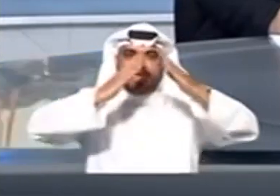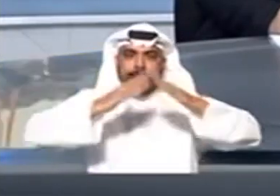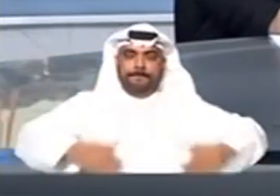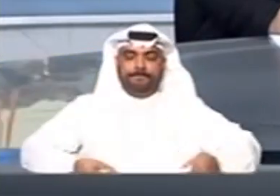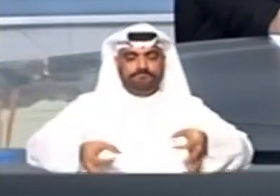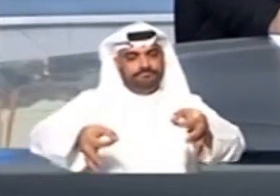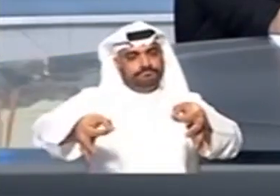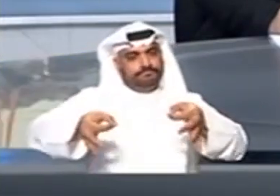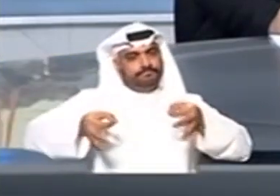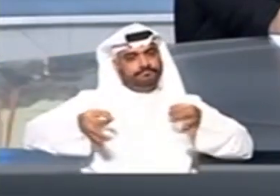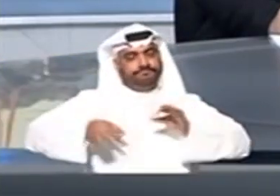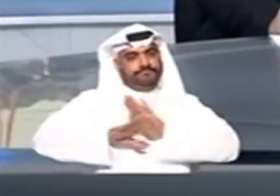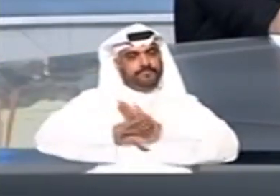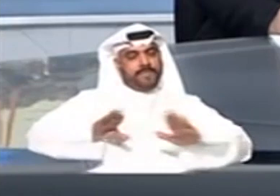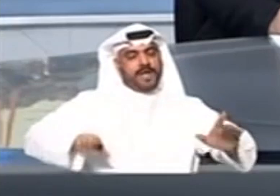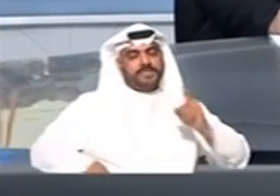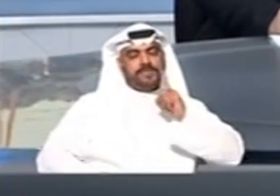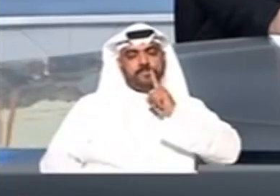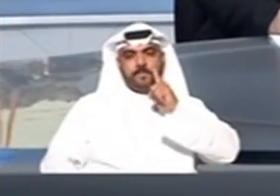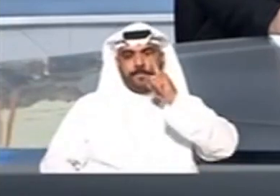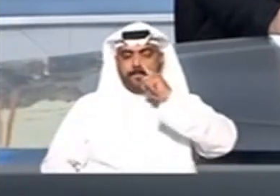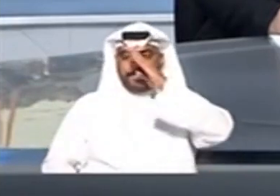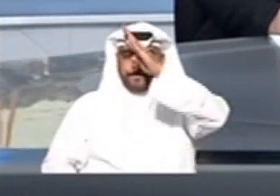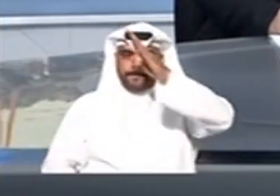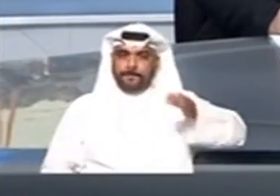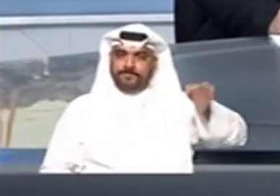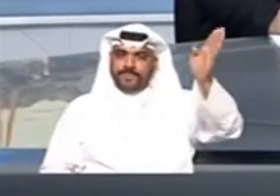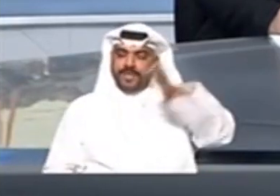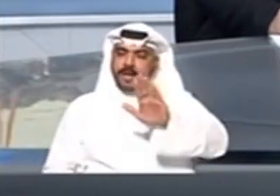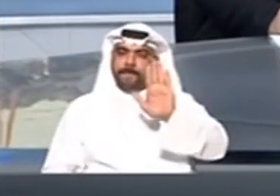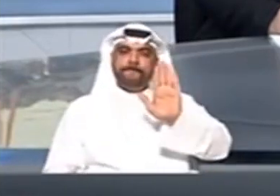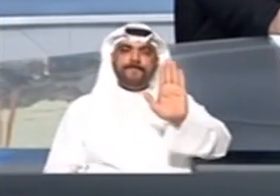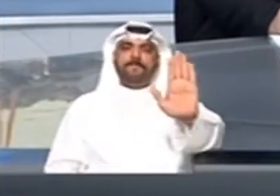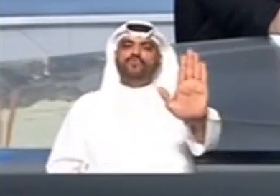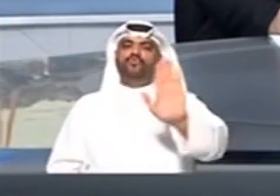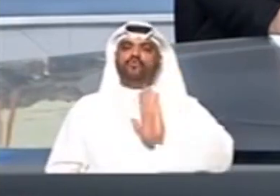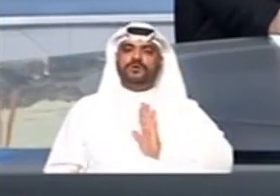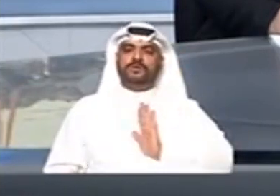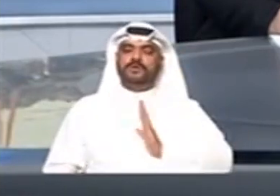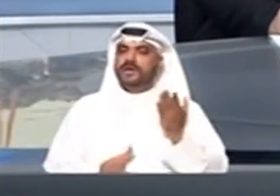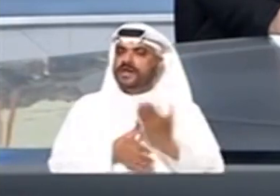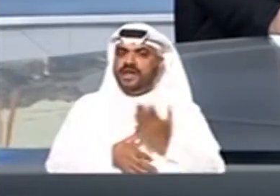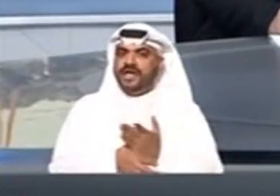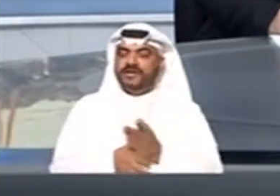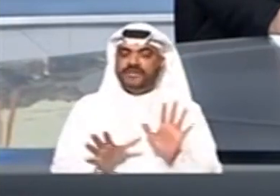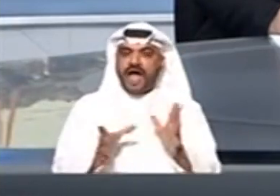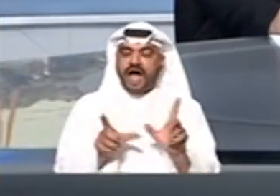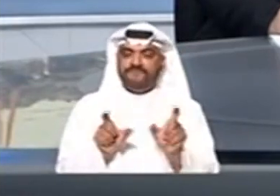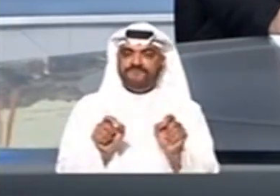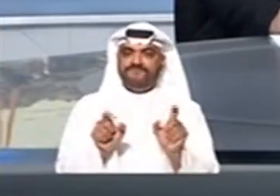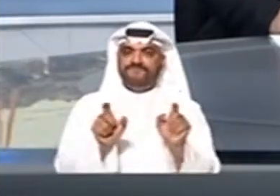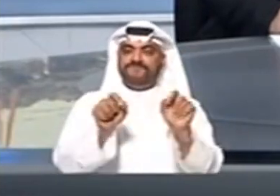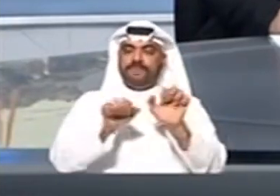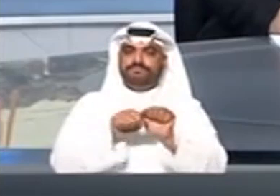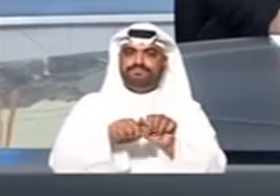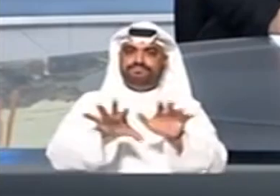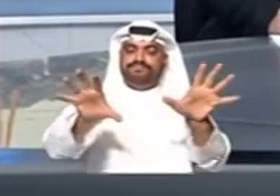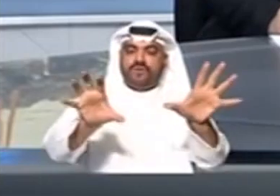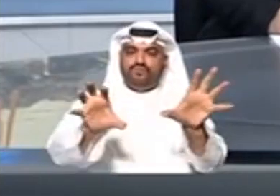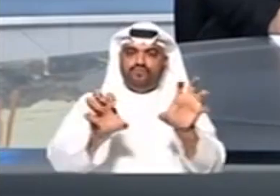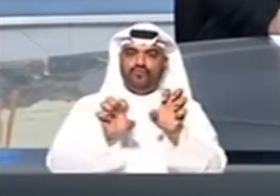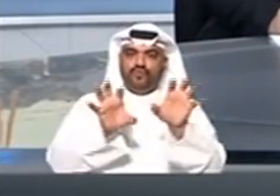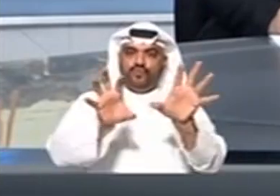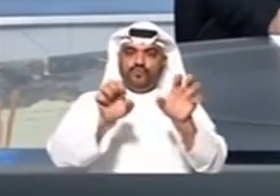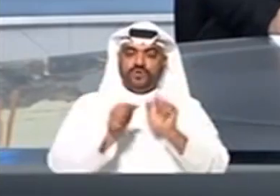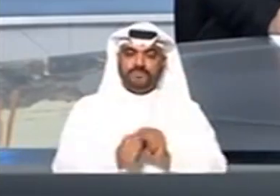تطبيقا للاشتراطات الصحية وقرارات مجلس الوزراء للحد من عدوى كوفيد 19. وقد صدر